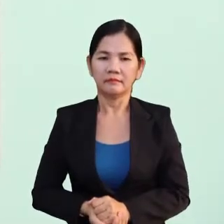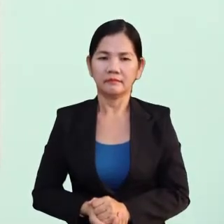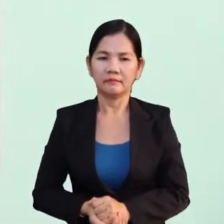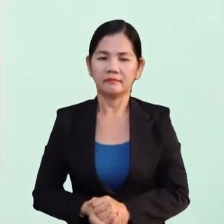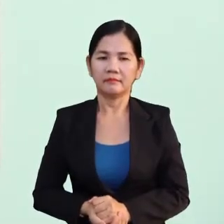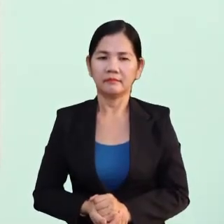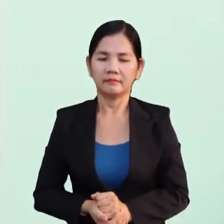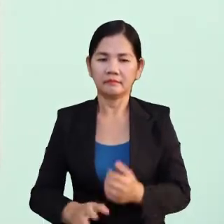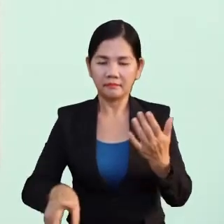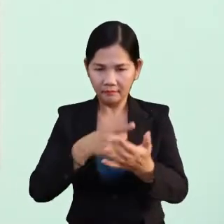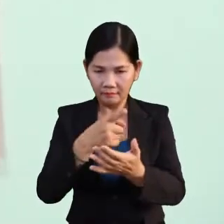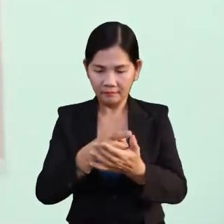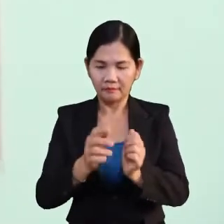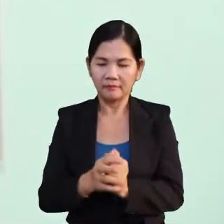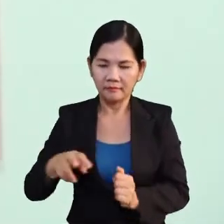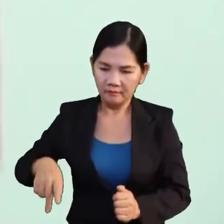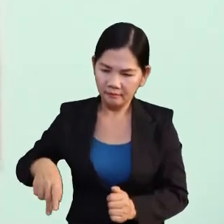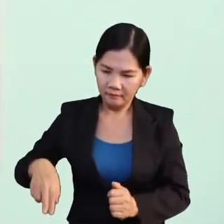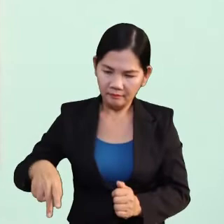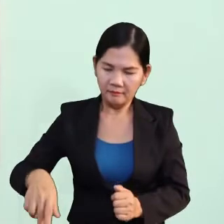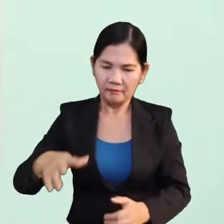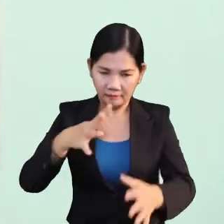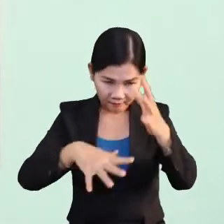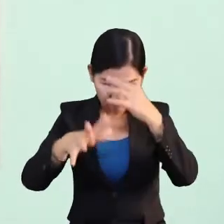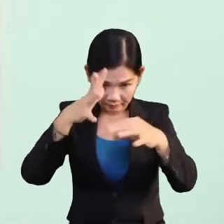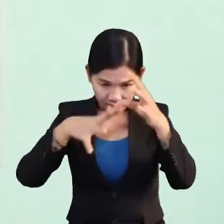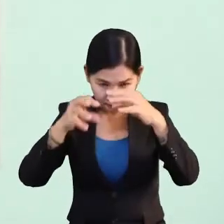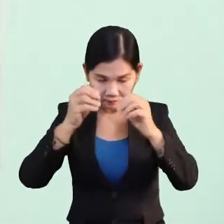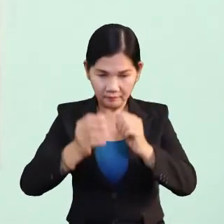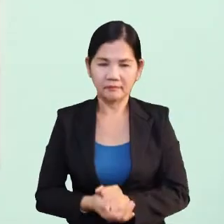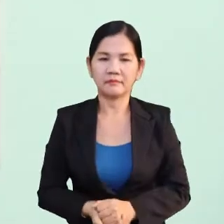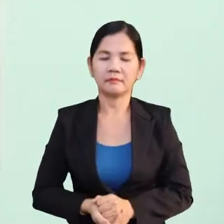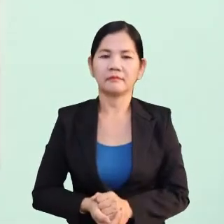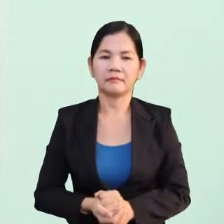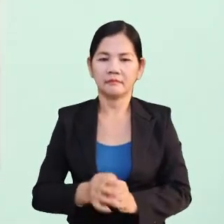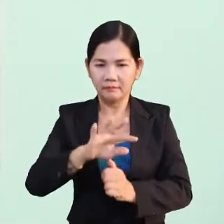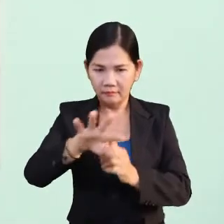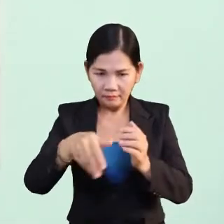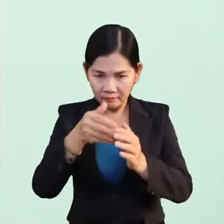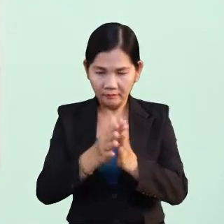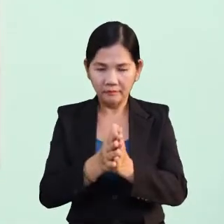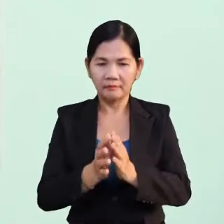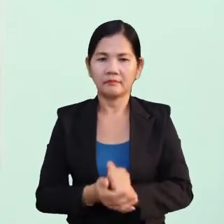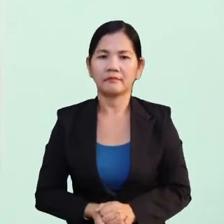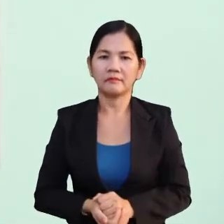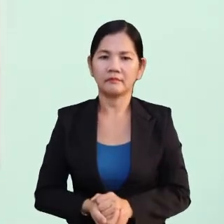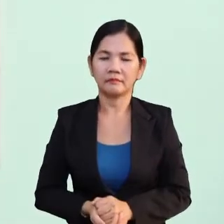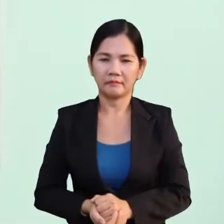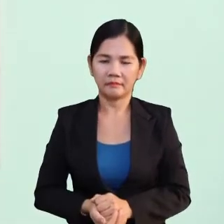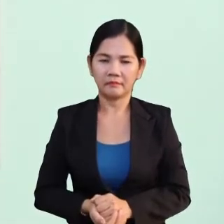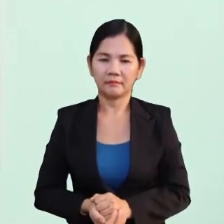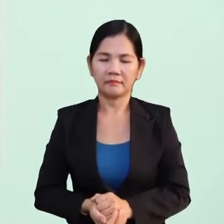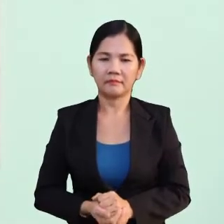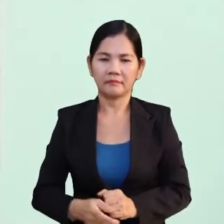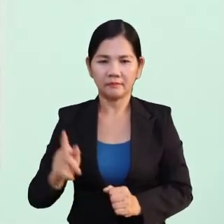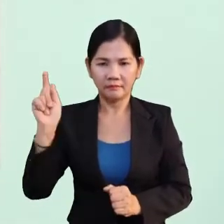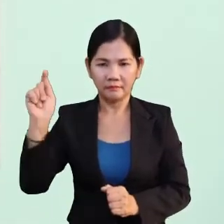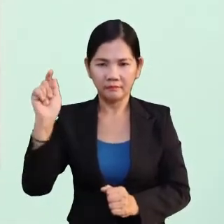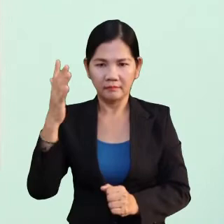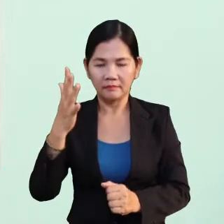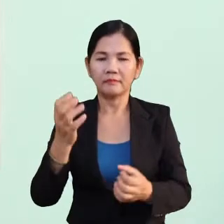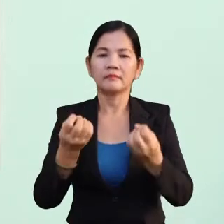ចូលរួមអានជាមួយអ្នកគ្រូដើរទៅសាលាចាអរគុណអញ្ចឹងយើងមានរូបភាពចំនួន